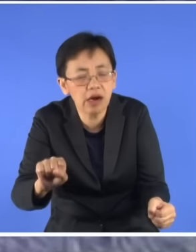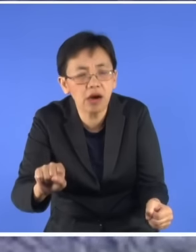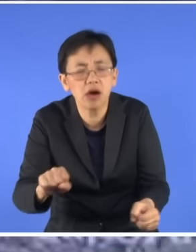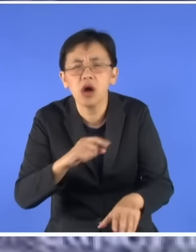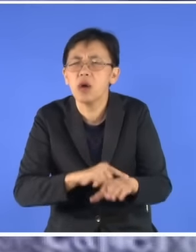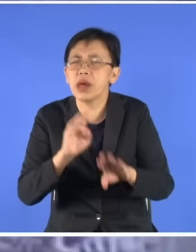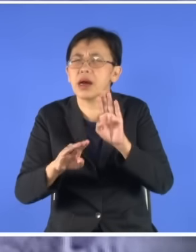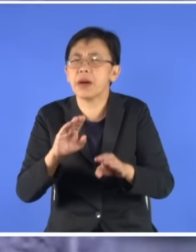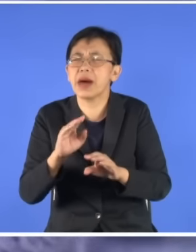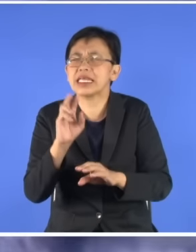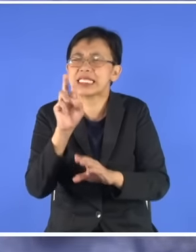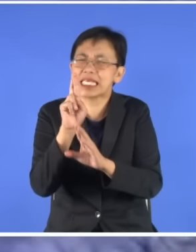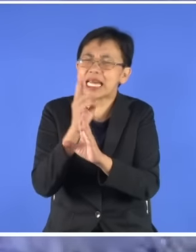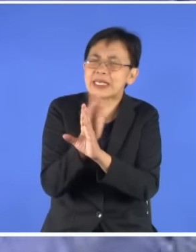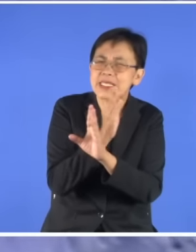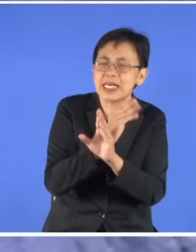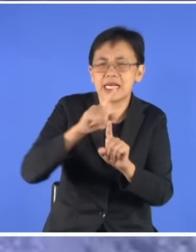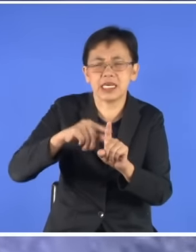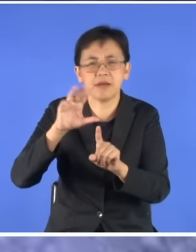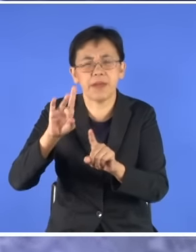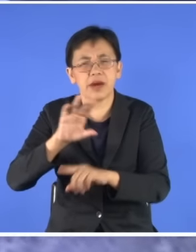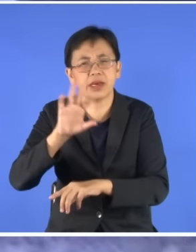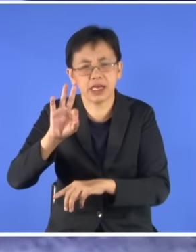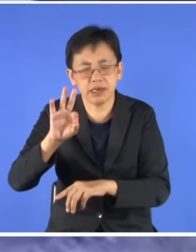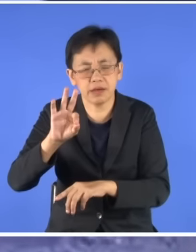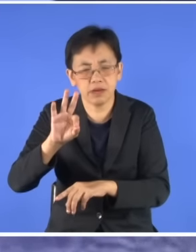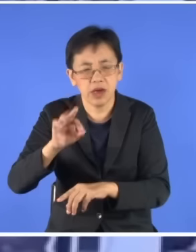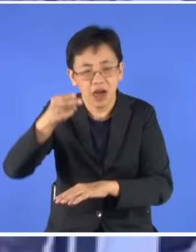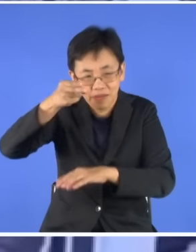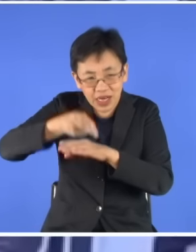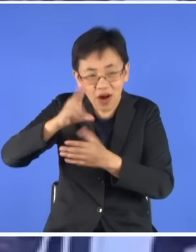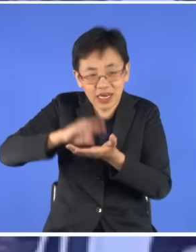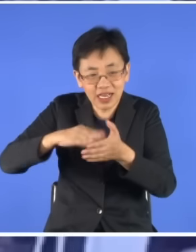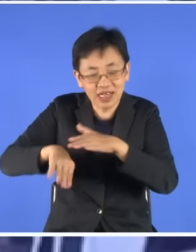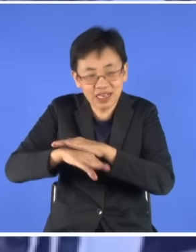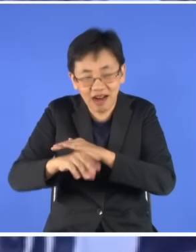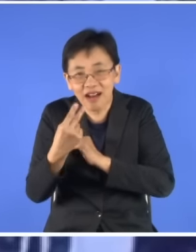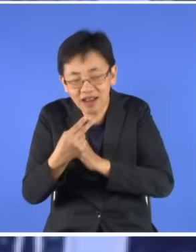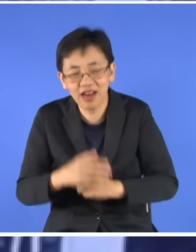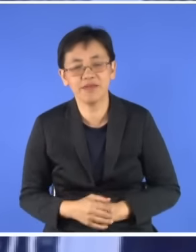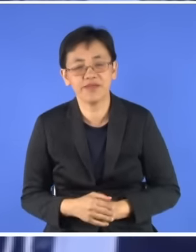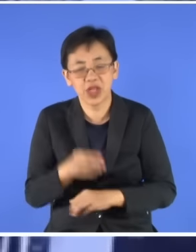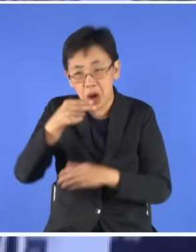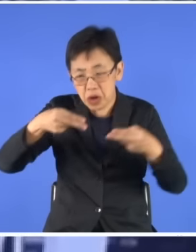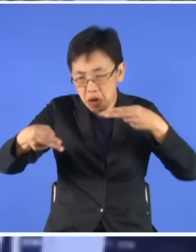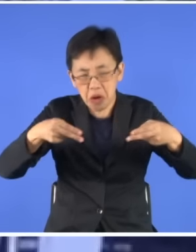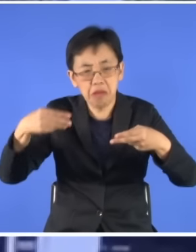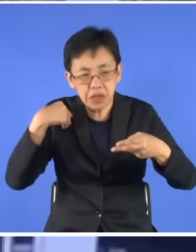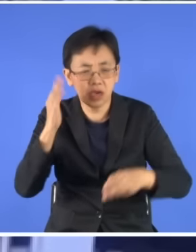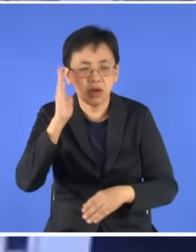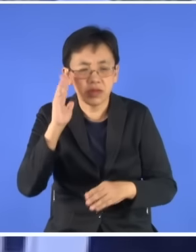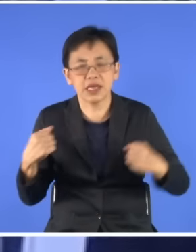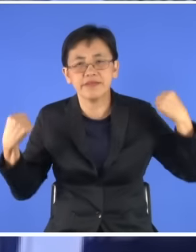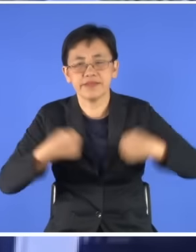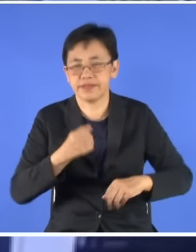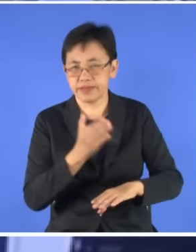าณสักก่อนเที่ยงของวันที่9สิงหาที่ผ่านมานะครับภาพจากกล้องนะทุกวันนี้มันมีกล้องเยอะน ะ นี่นะครับจับภาพคนร้ายเป็นชายสวมเสื้อแขน